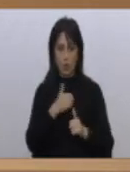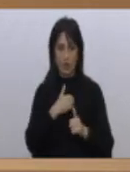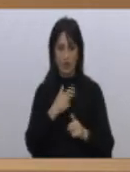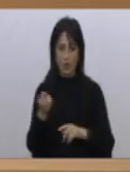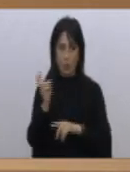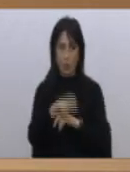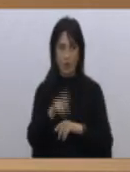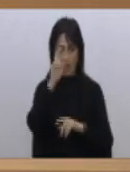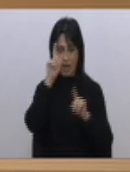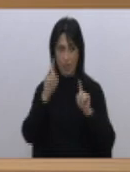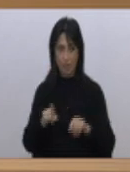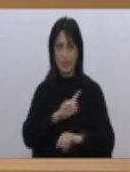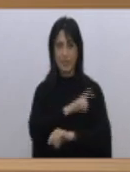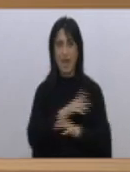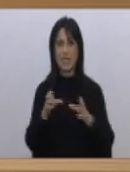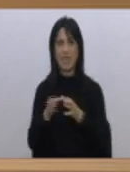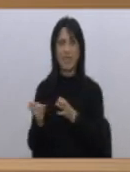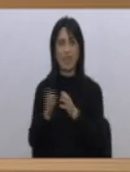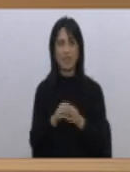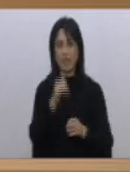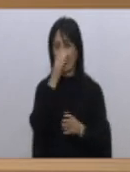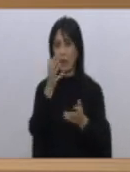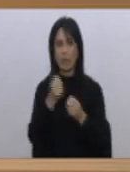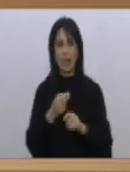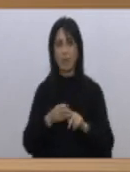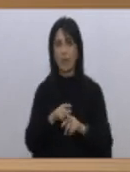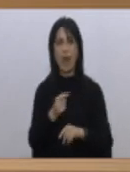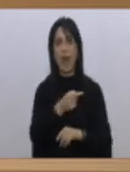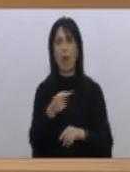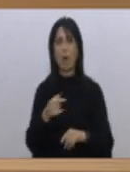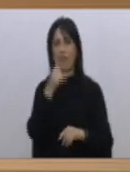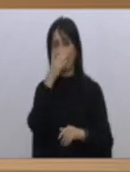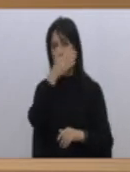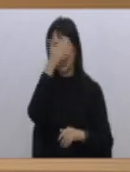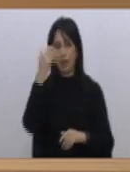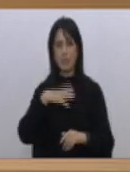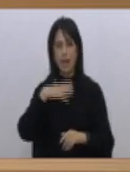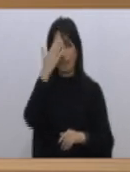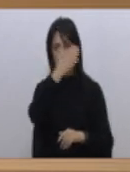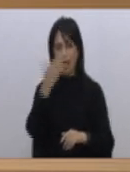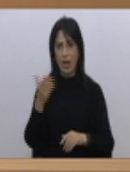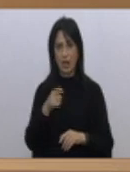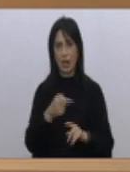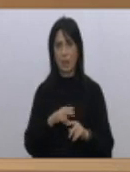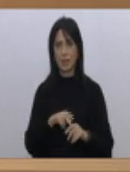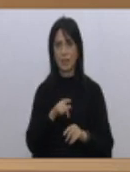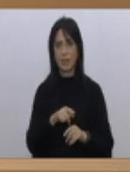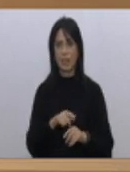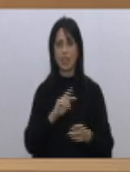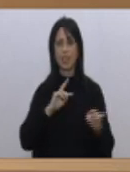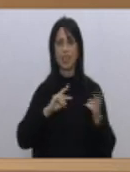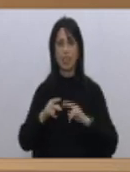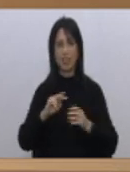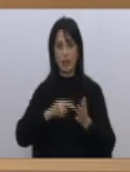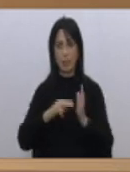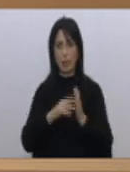მოხვიდეთ ხელისუფლებაში ამ ძალასთან ერთად? ვერ მიიღებთ ამას, გამორიცხულია, ვერ დაივიწყებს ქართველი ხალხი ამას. შეცვალეთ